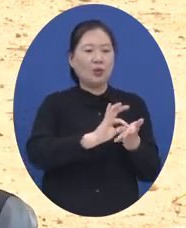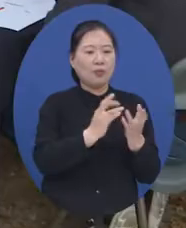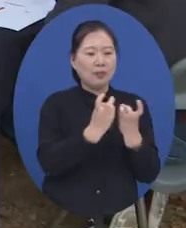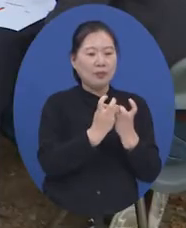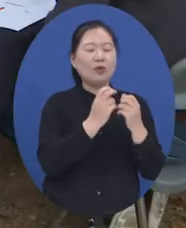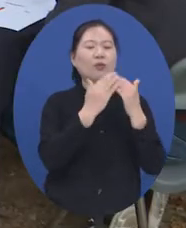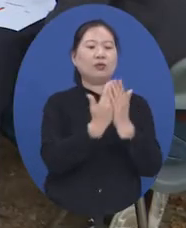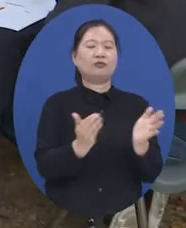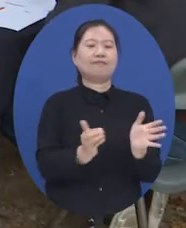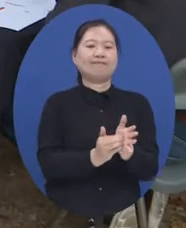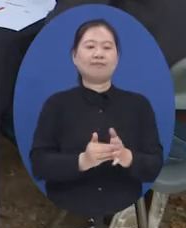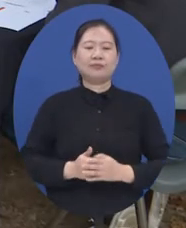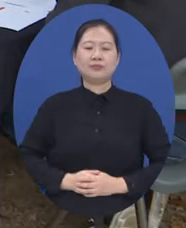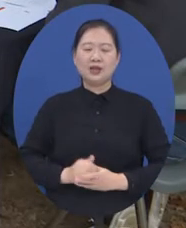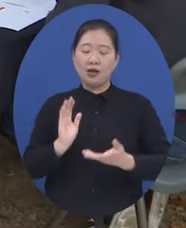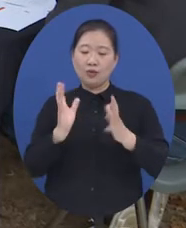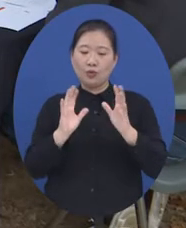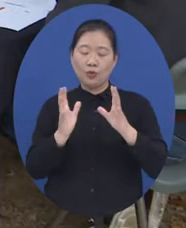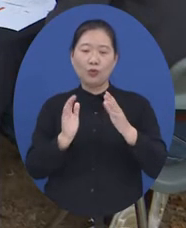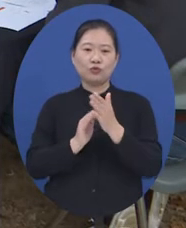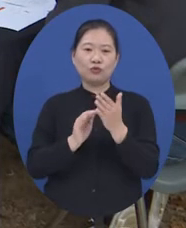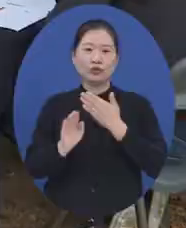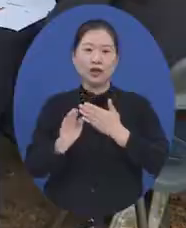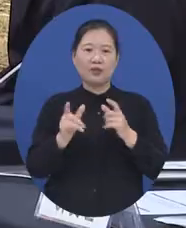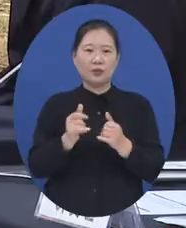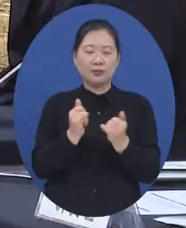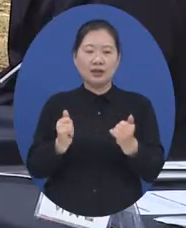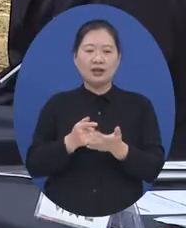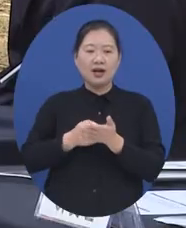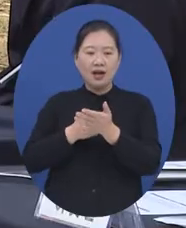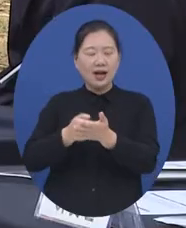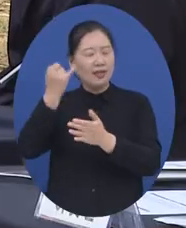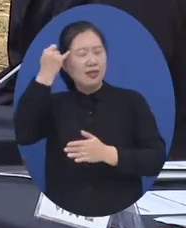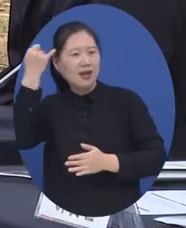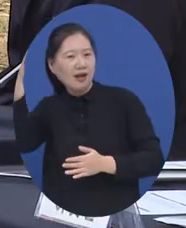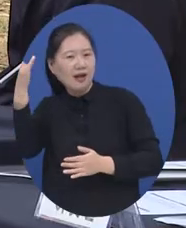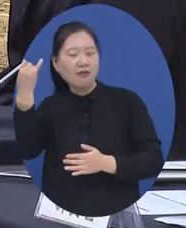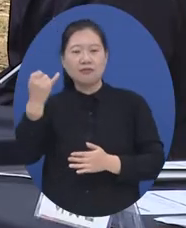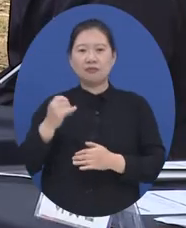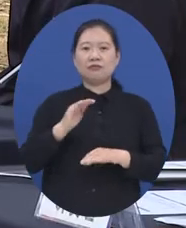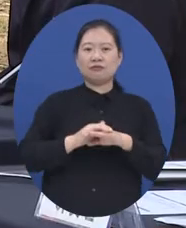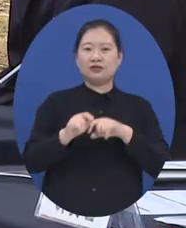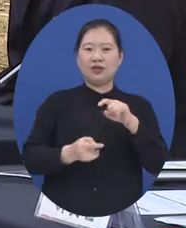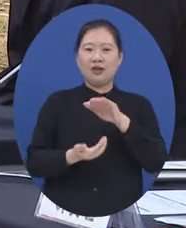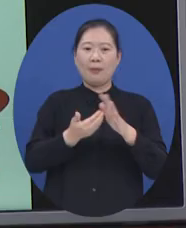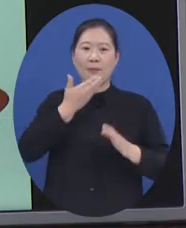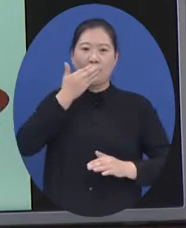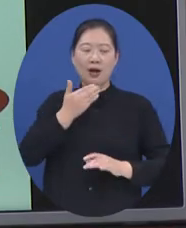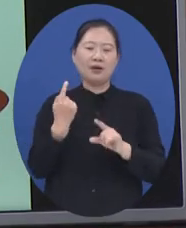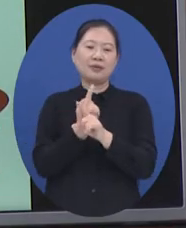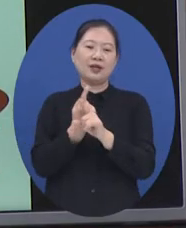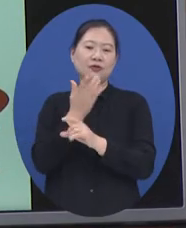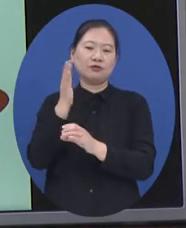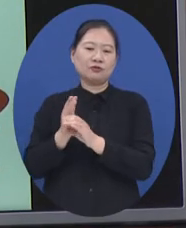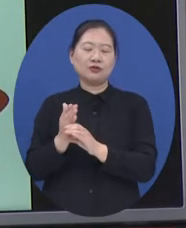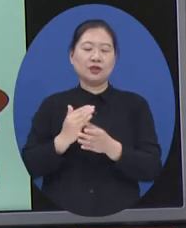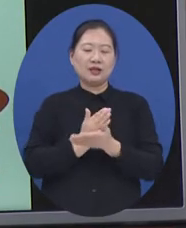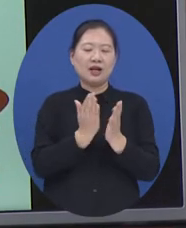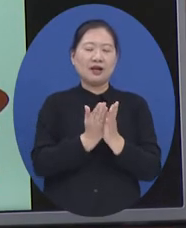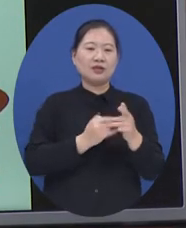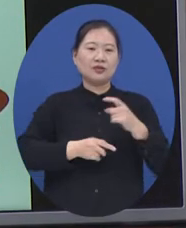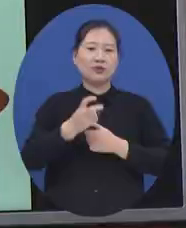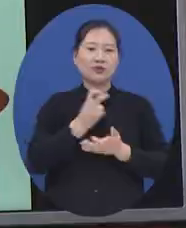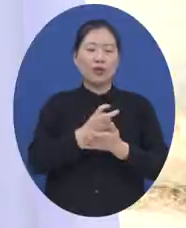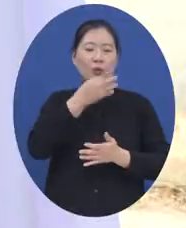끝납니다 토론을 거치면서 톰 이제 하는 아이디어 른 점점 시연 가능한 정책으로 다듬어 집니다 다양한 정책을 효율적으로